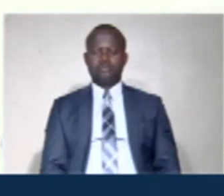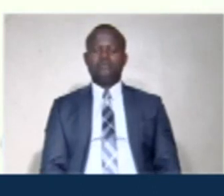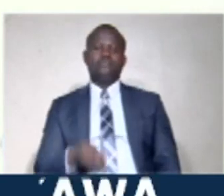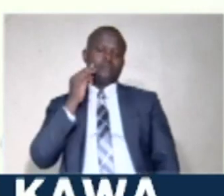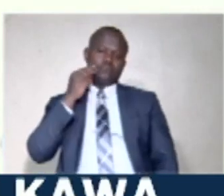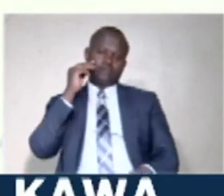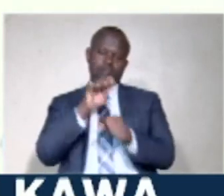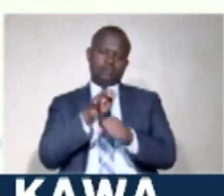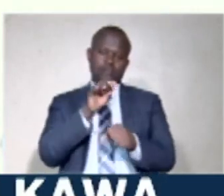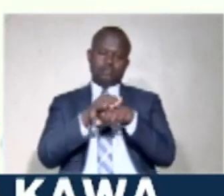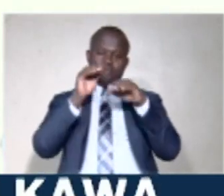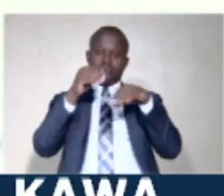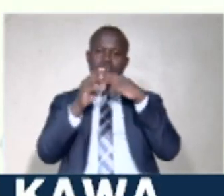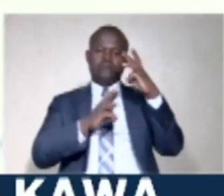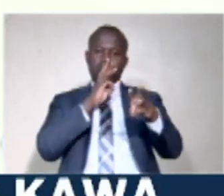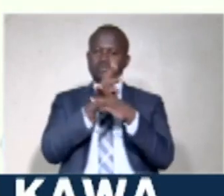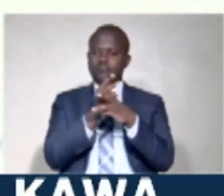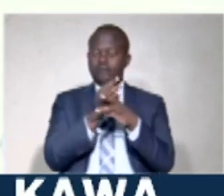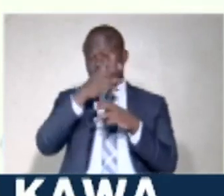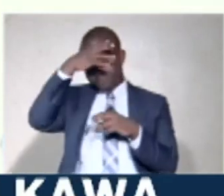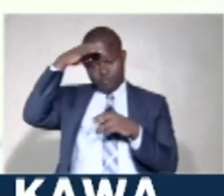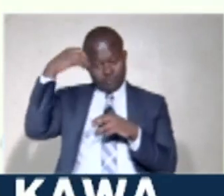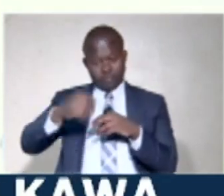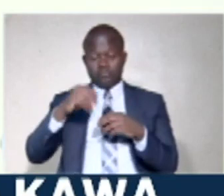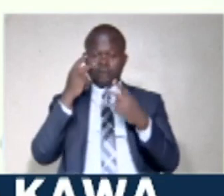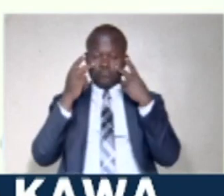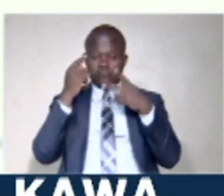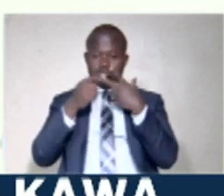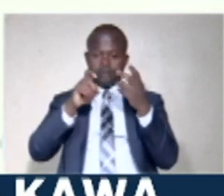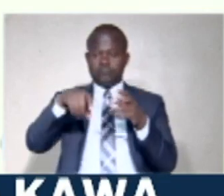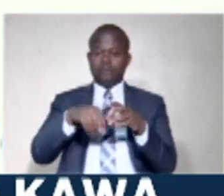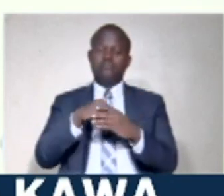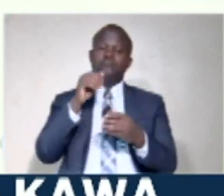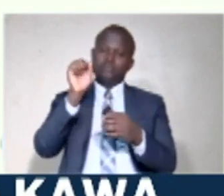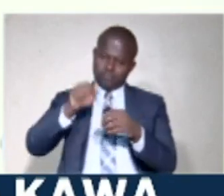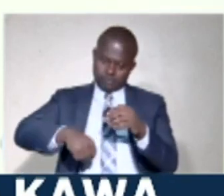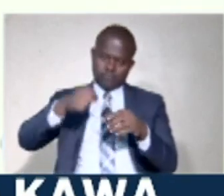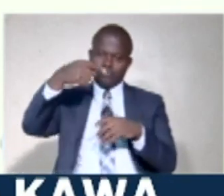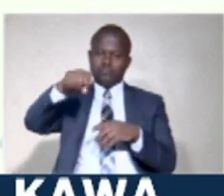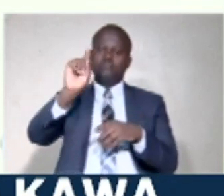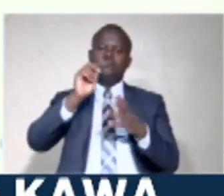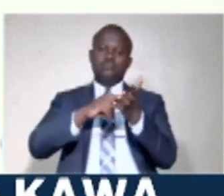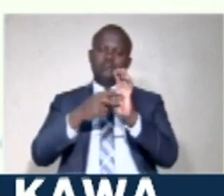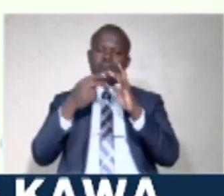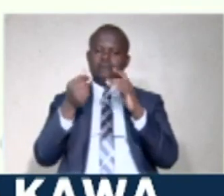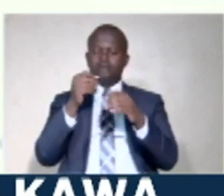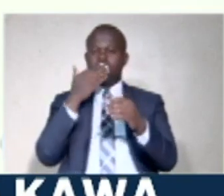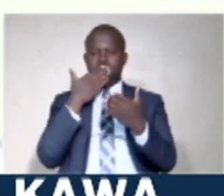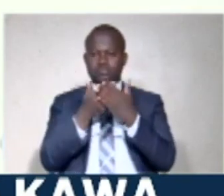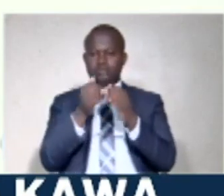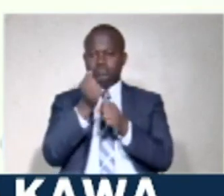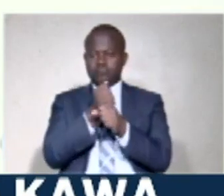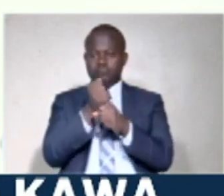Miliyoni na miliyoni z'abahinzi ku isi baracyagorwa no kubona ibyo bakeneye. Yego. Ibyo bivuze ikiguzi cyiza cya